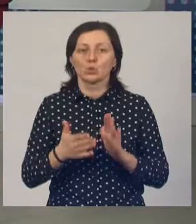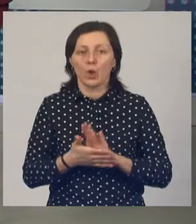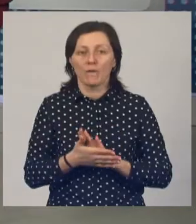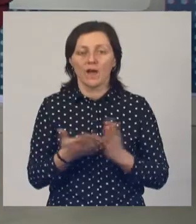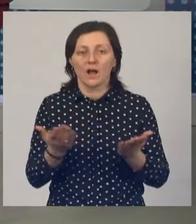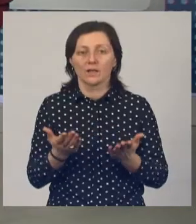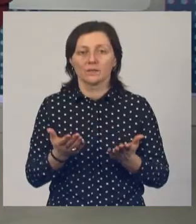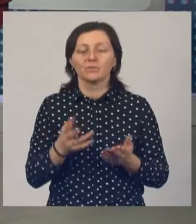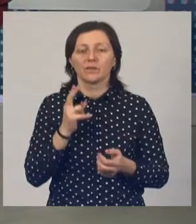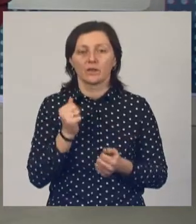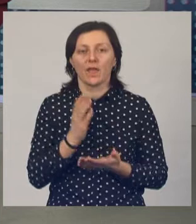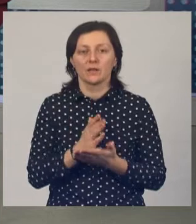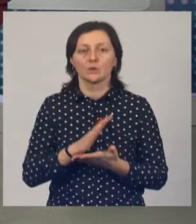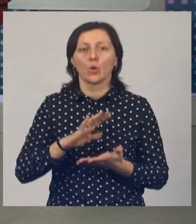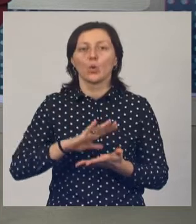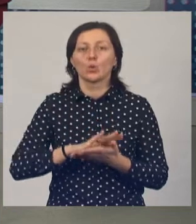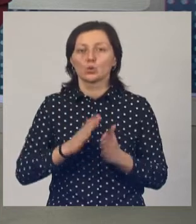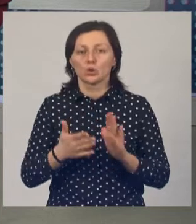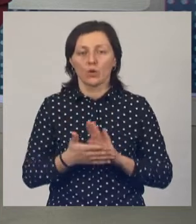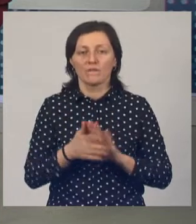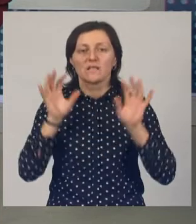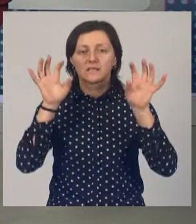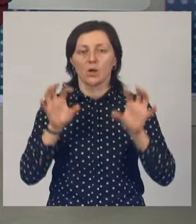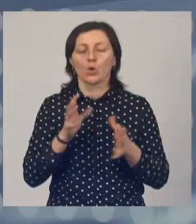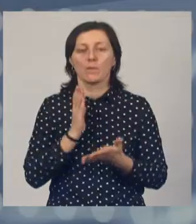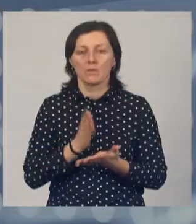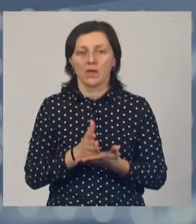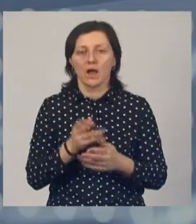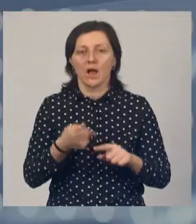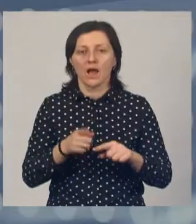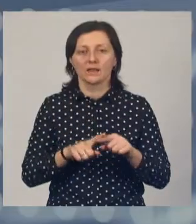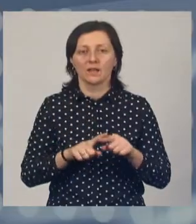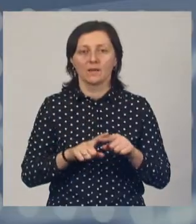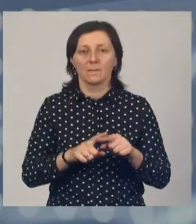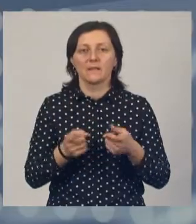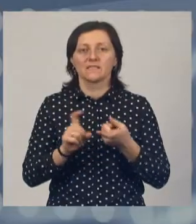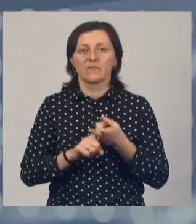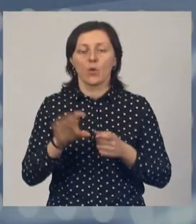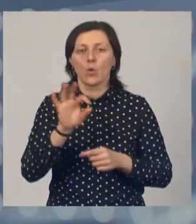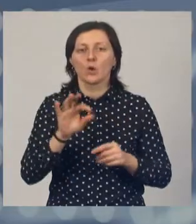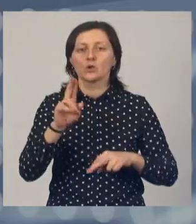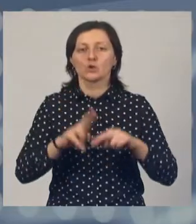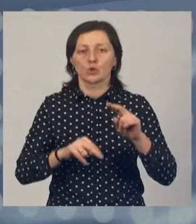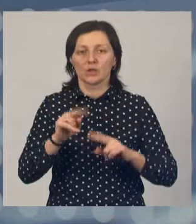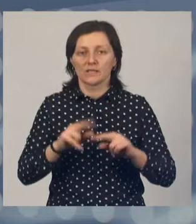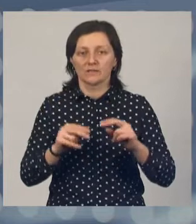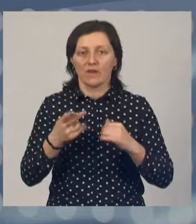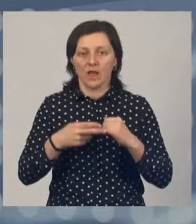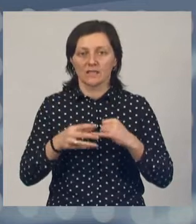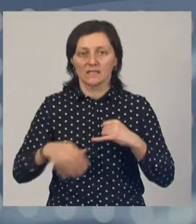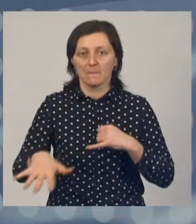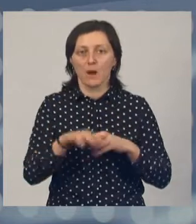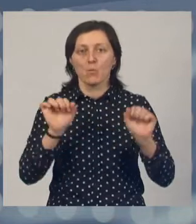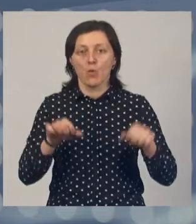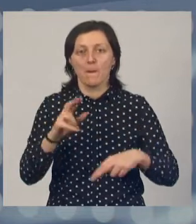до условия заказа он предусматривает это связано со строительством на данных землях то есть можно